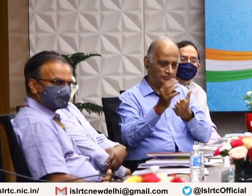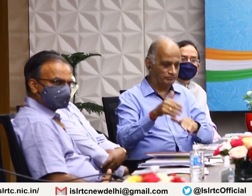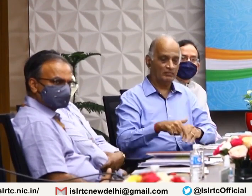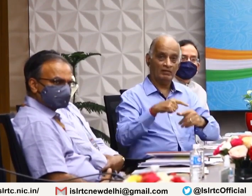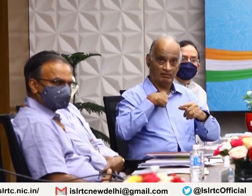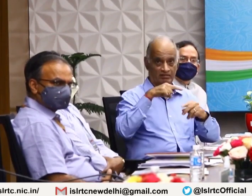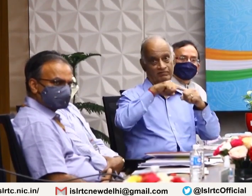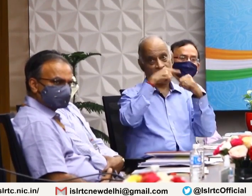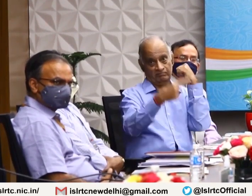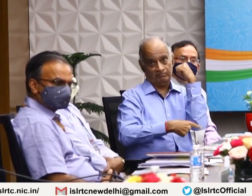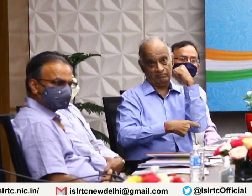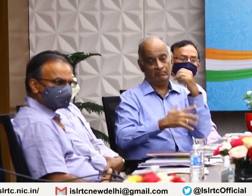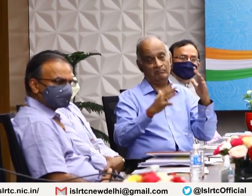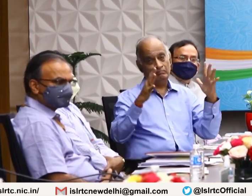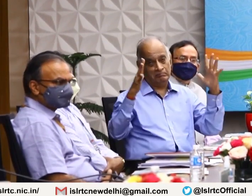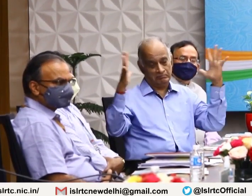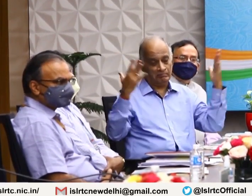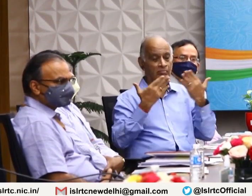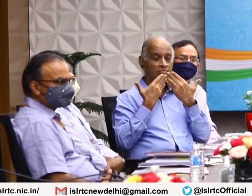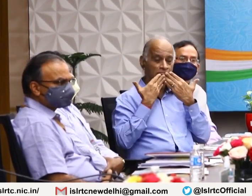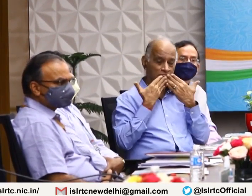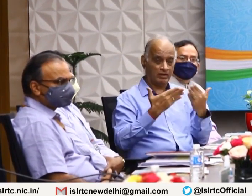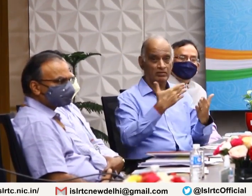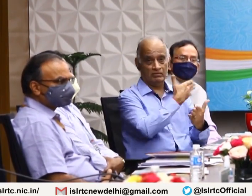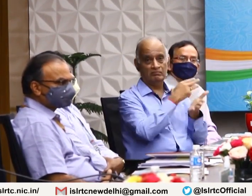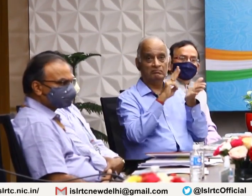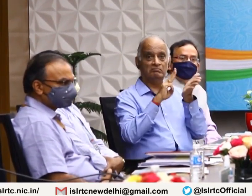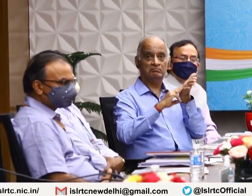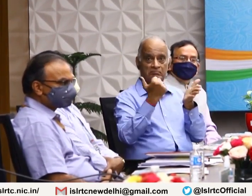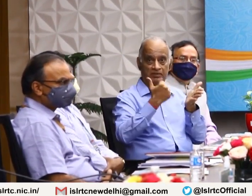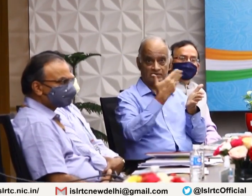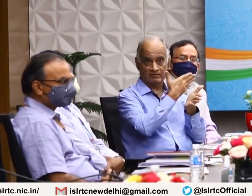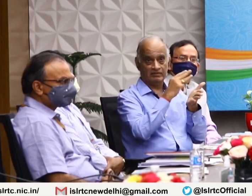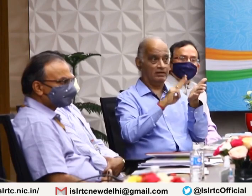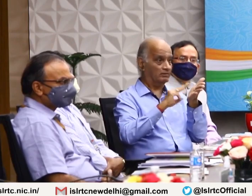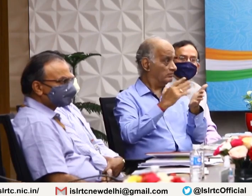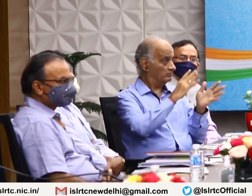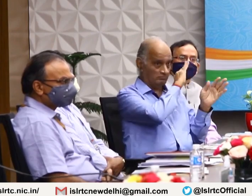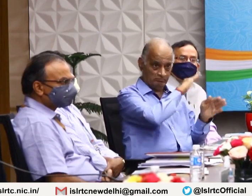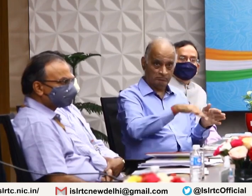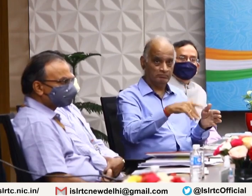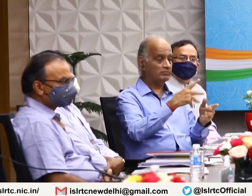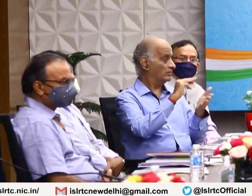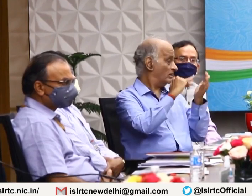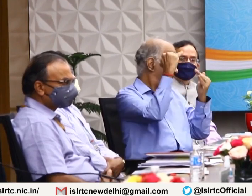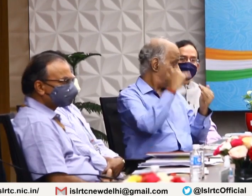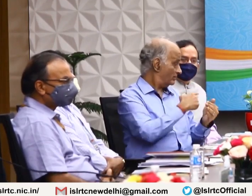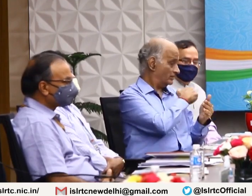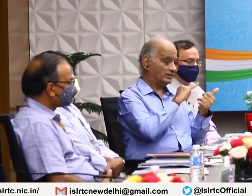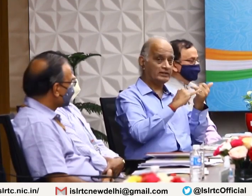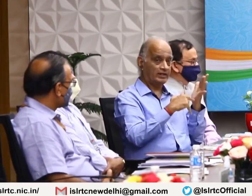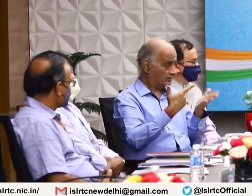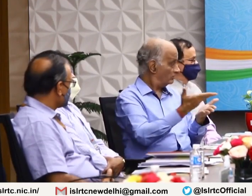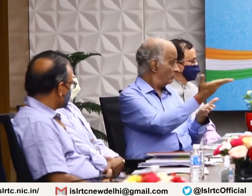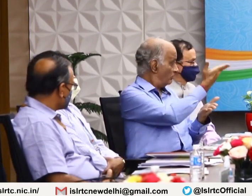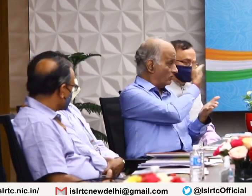होंगे। एंड सरकार इसके लिए जो प्रयास कर रही है बहुत बहुत धन्यवाद। अंत में मैं सभी को धन्यवाद कहना चाहता हूँ, माननीय मंत्री जी को